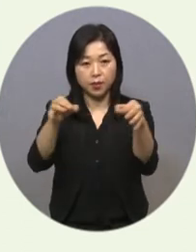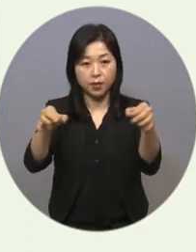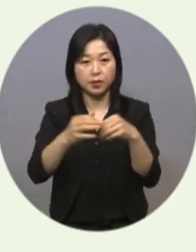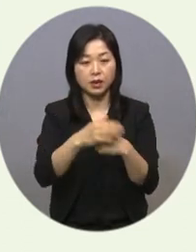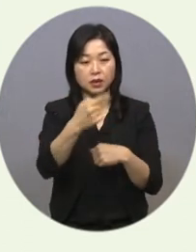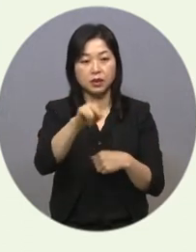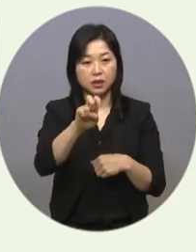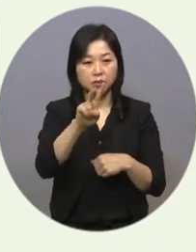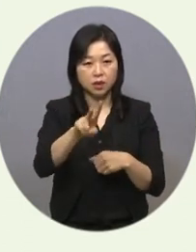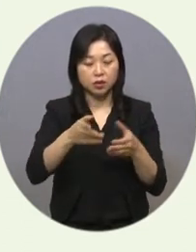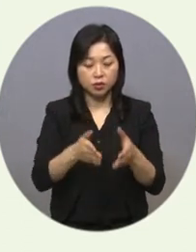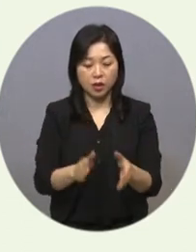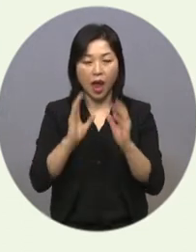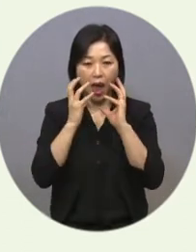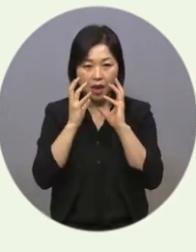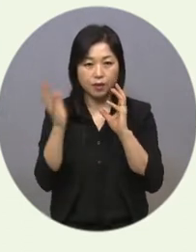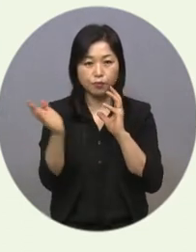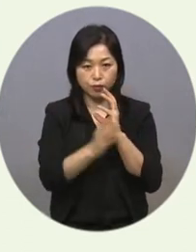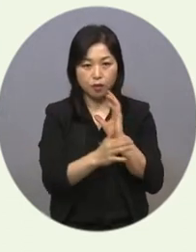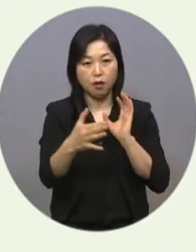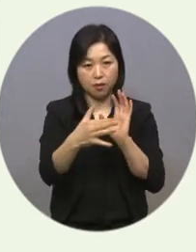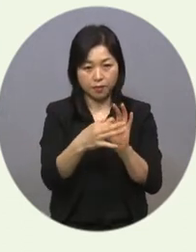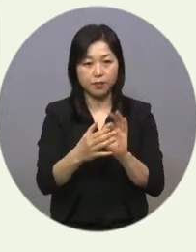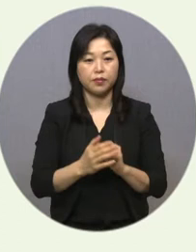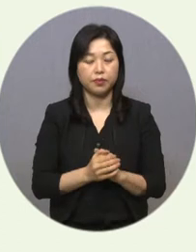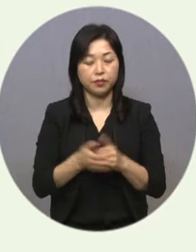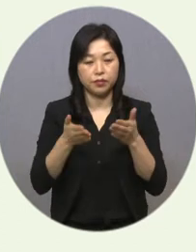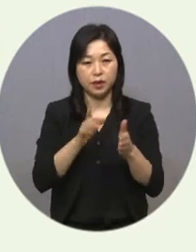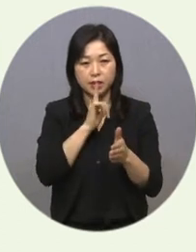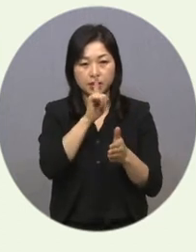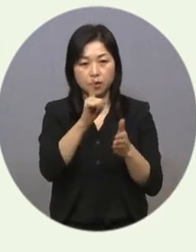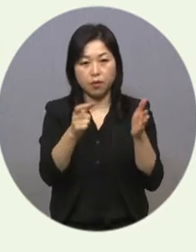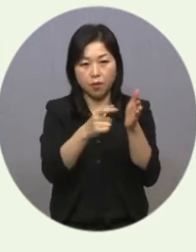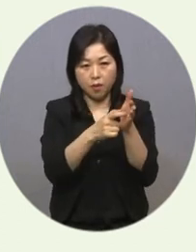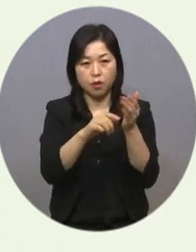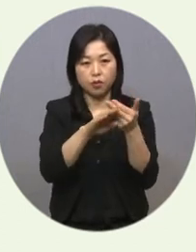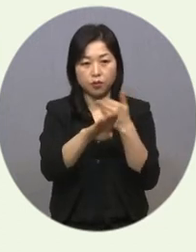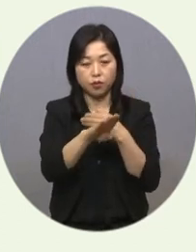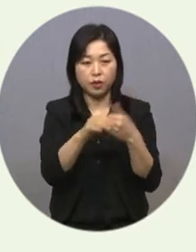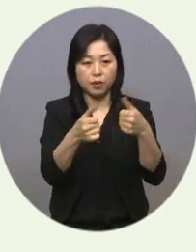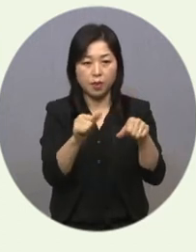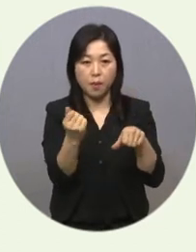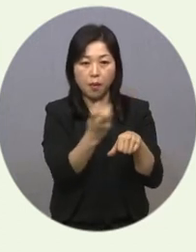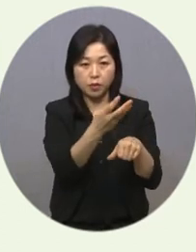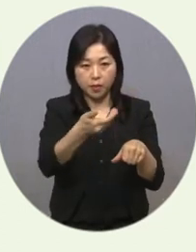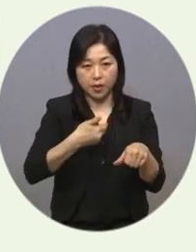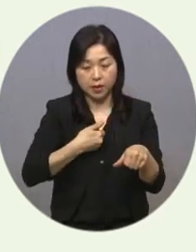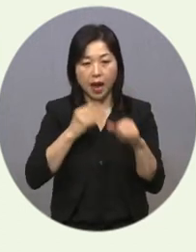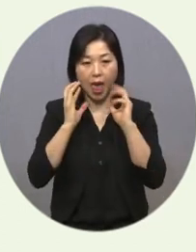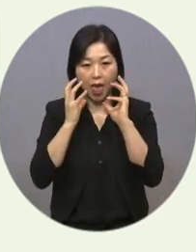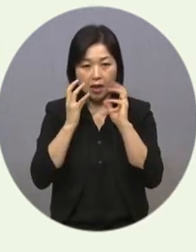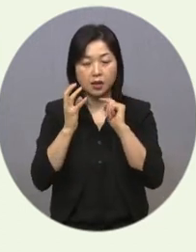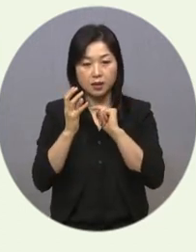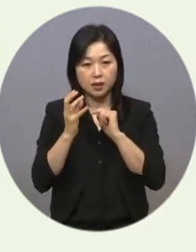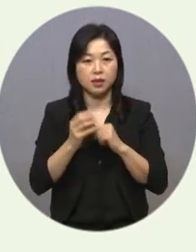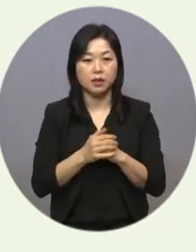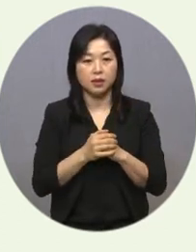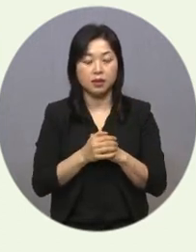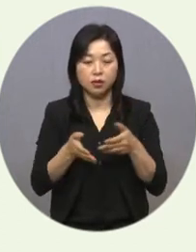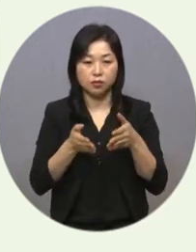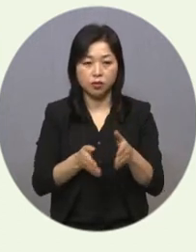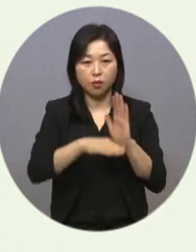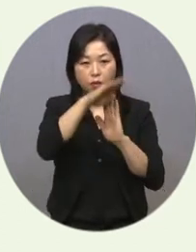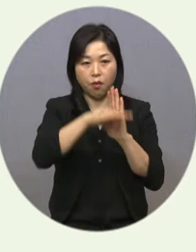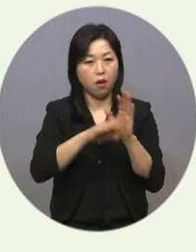2022년 출생 아동부터 이며 출생신고 후 주민등록번호 를 부여 받은 아동은 출생 순위에 상관없이